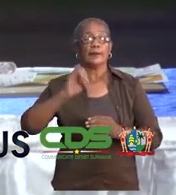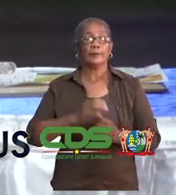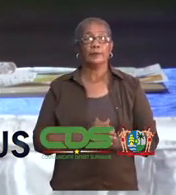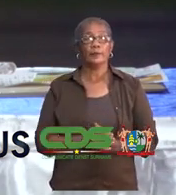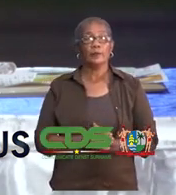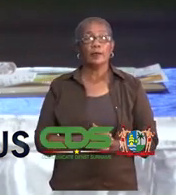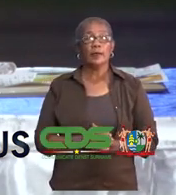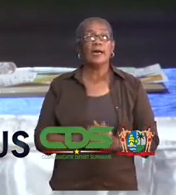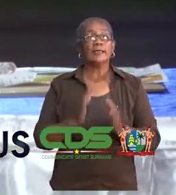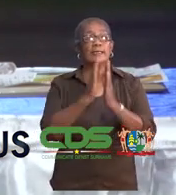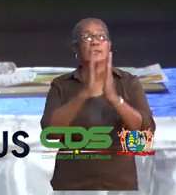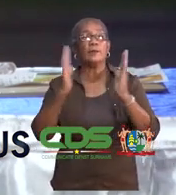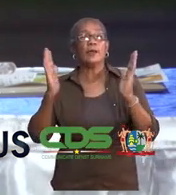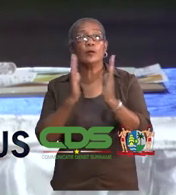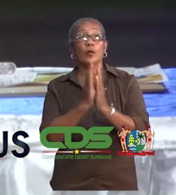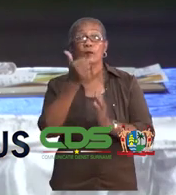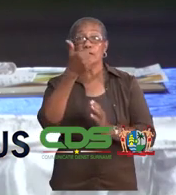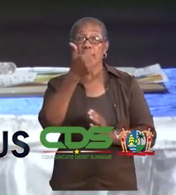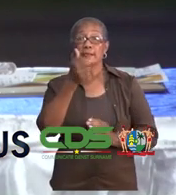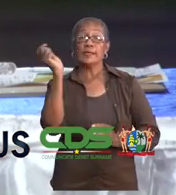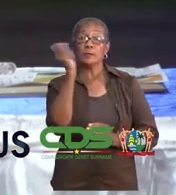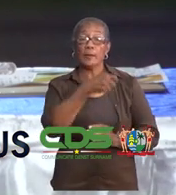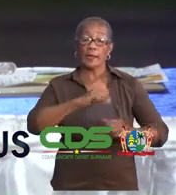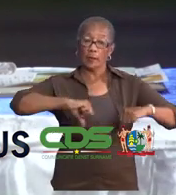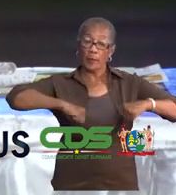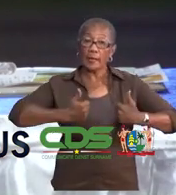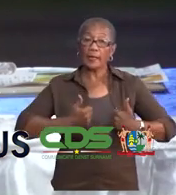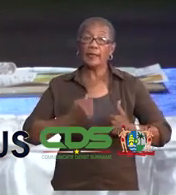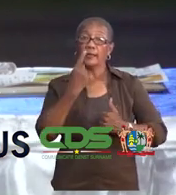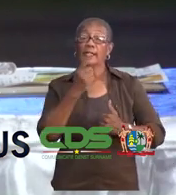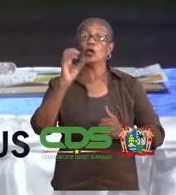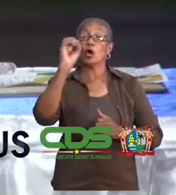Het is een periode van 6 maanden, van 1